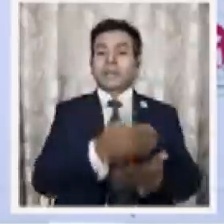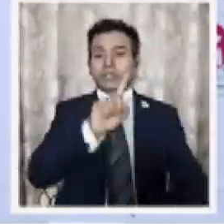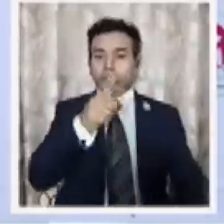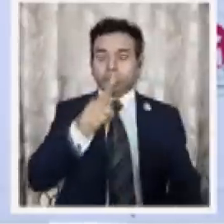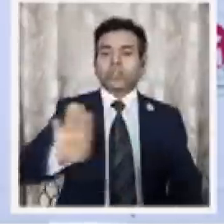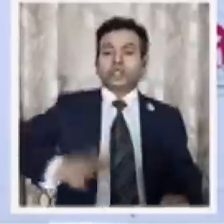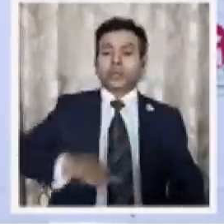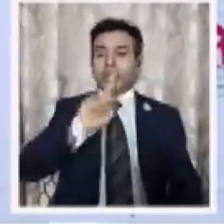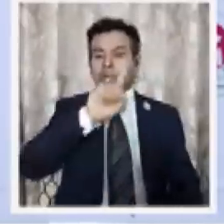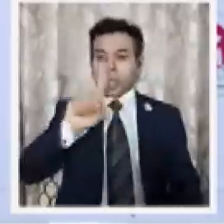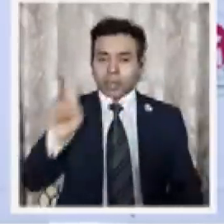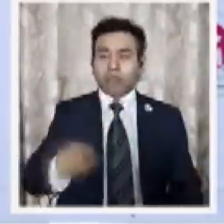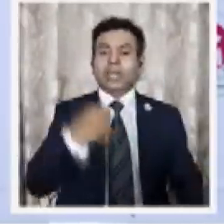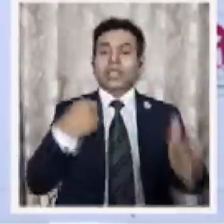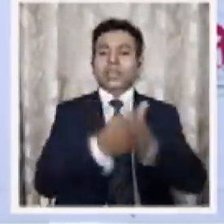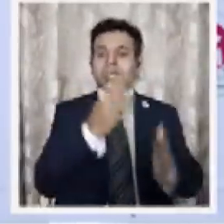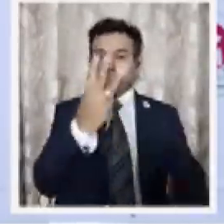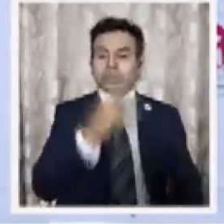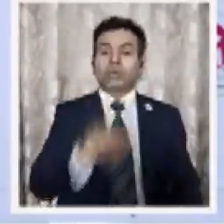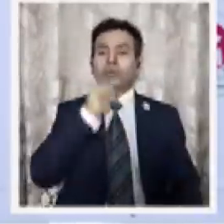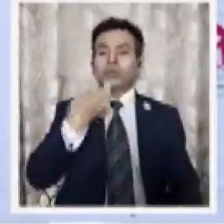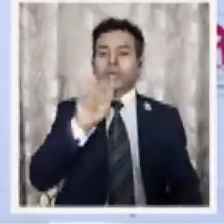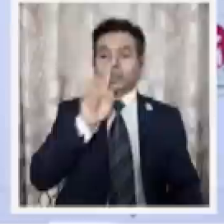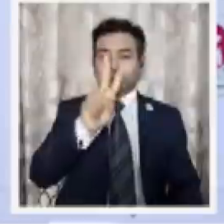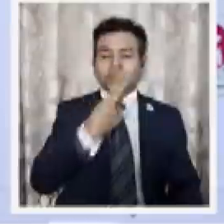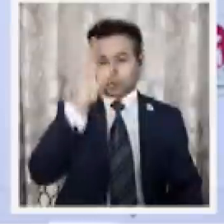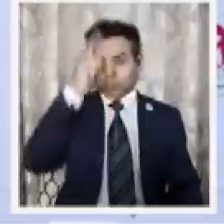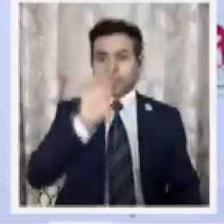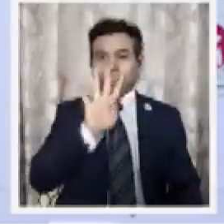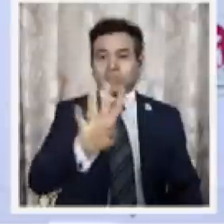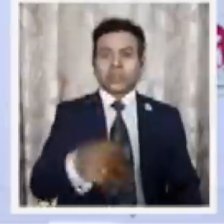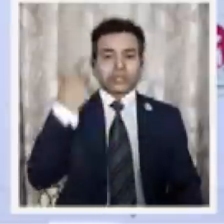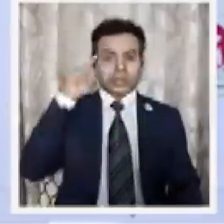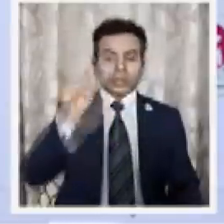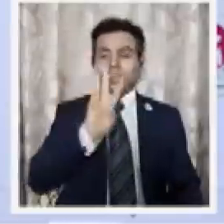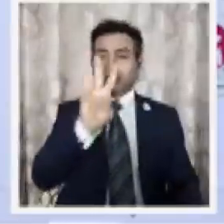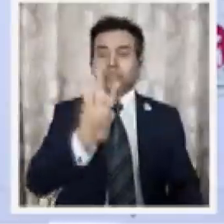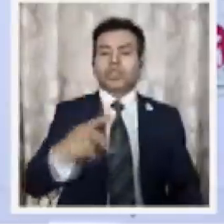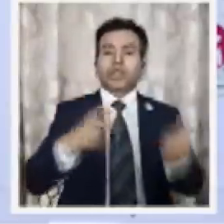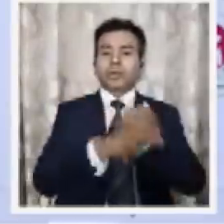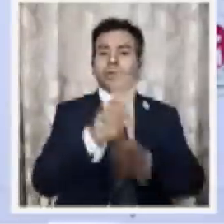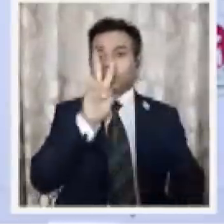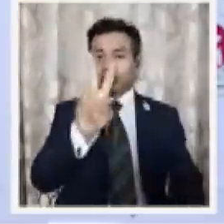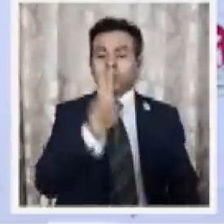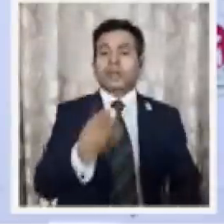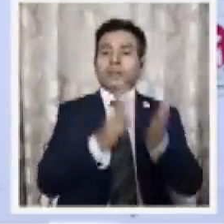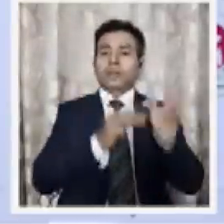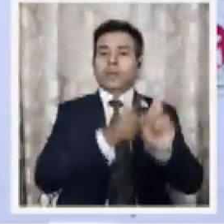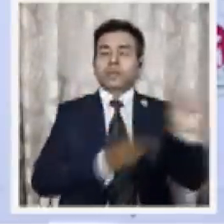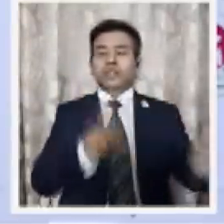বিভাগ ভিত্তিক ঢাকা বিভাগে 17 জন, চট্টগ্রাম 11 জন, রাজশাহী 3 জন, খুলনা 2 জন, বরিশাল 4 জন, সিলেট